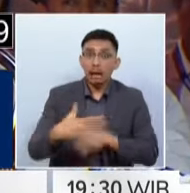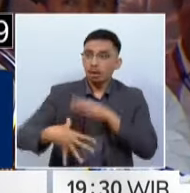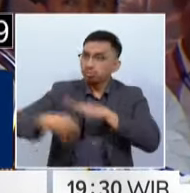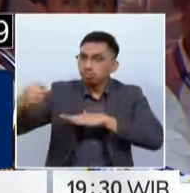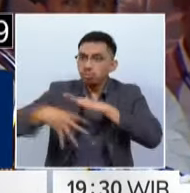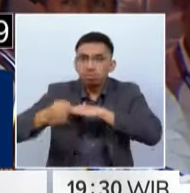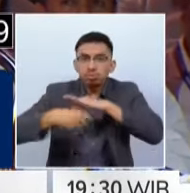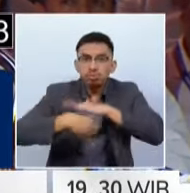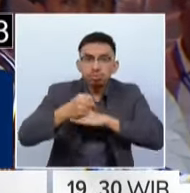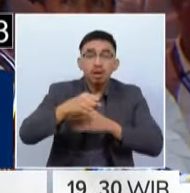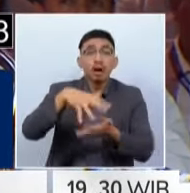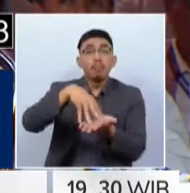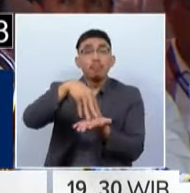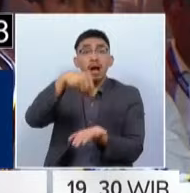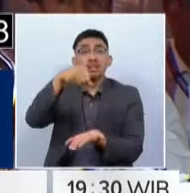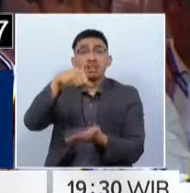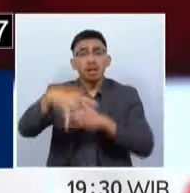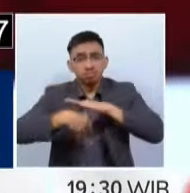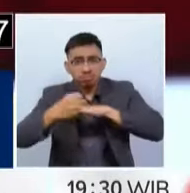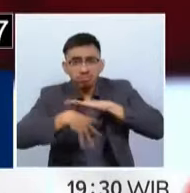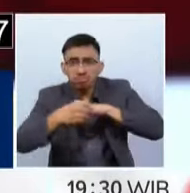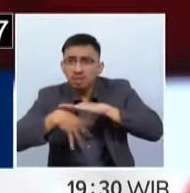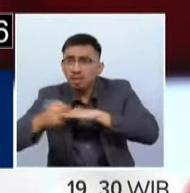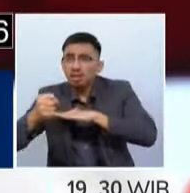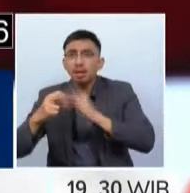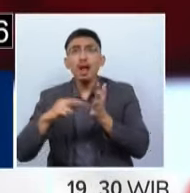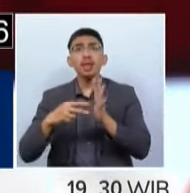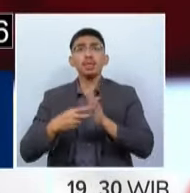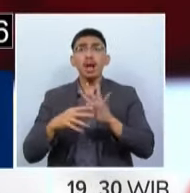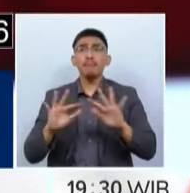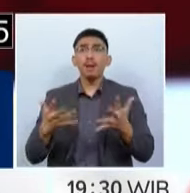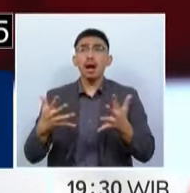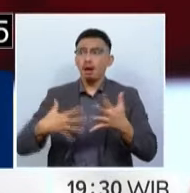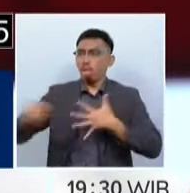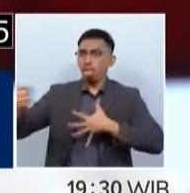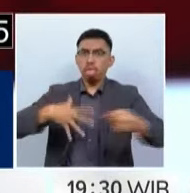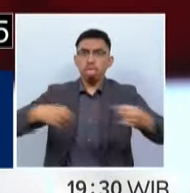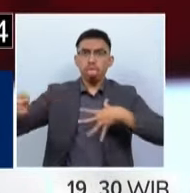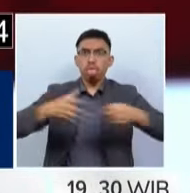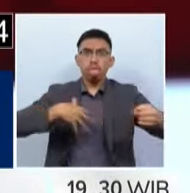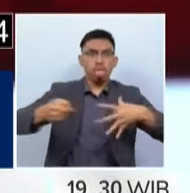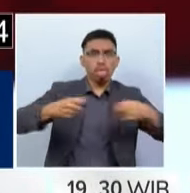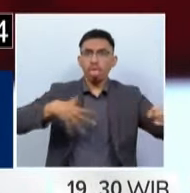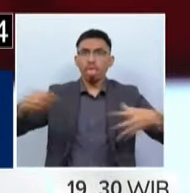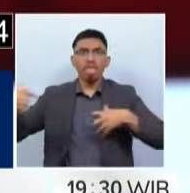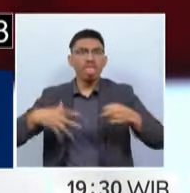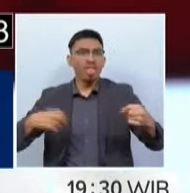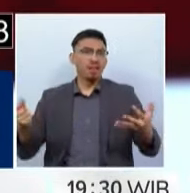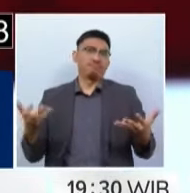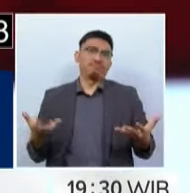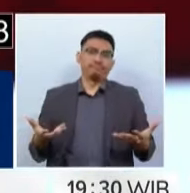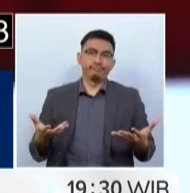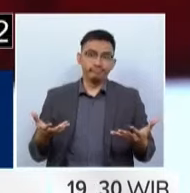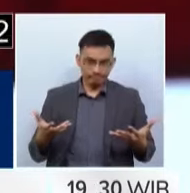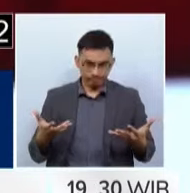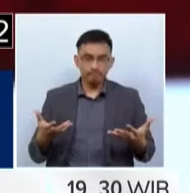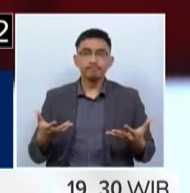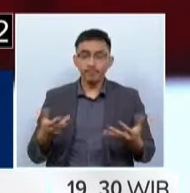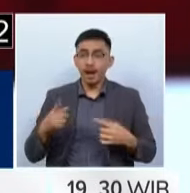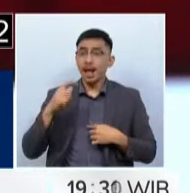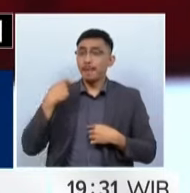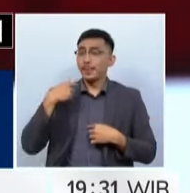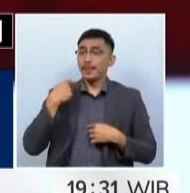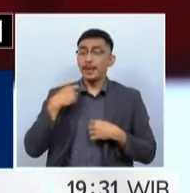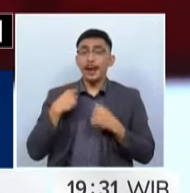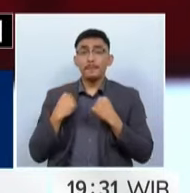pasir itu menandakan bahwa kita kebobolan dan lebih jauh lagi ironisnya Kementerian Pertahanan menjadi